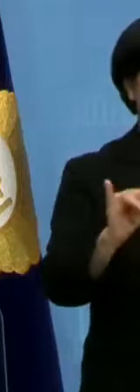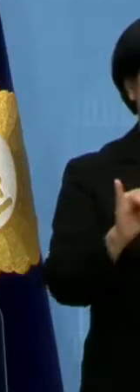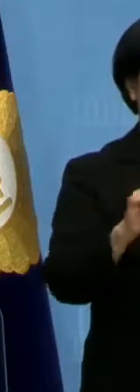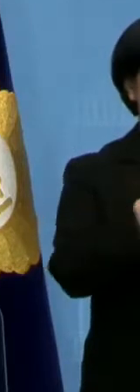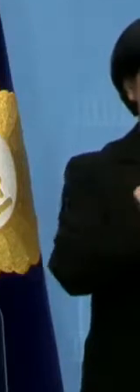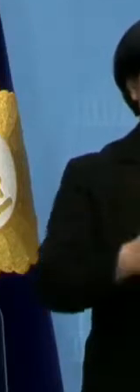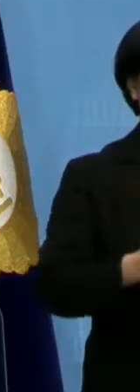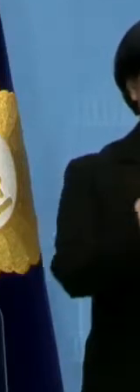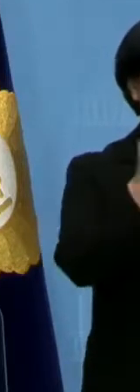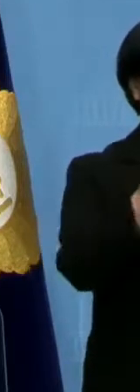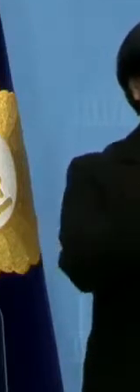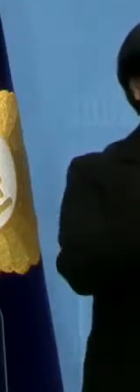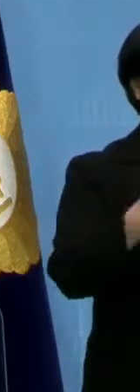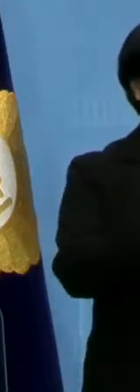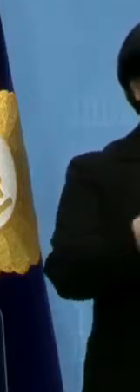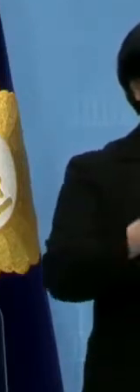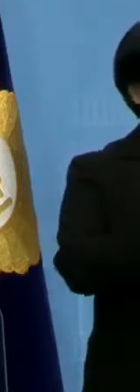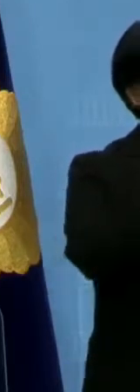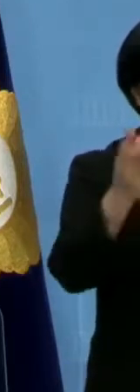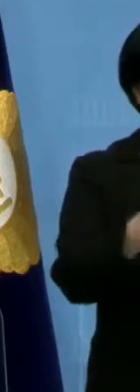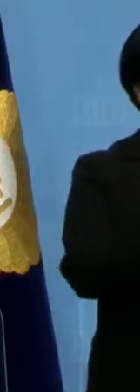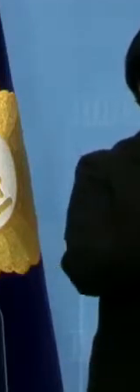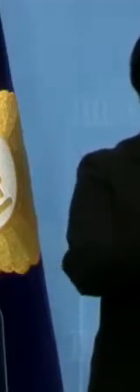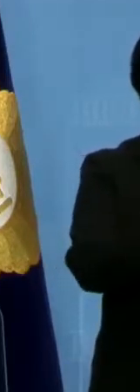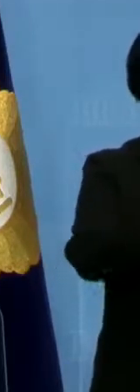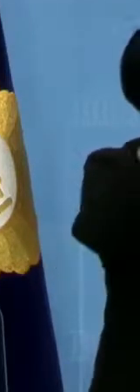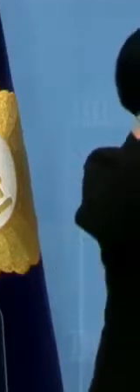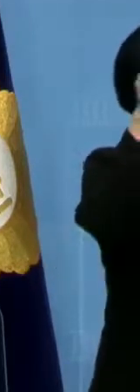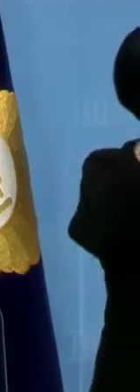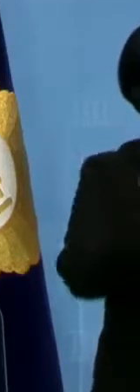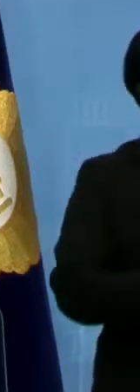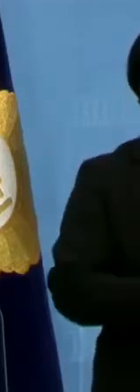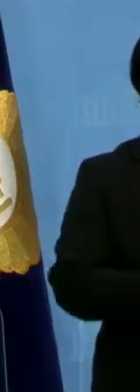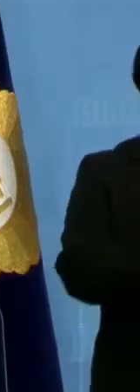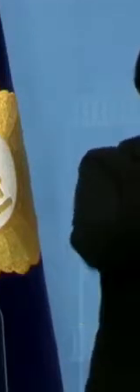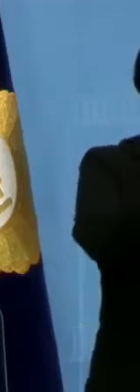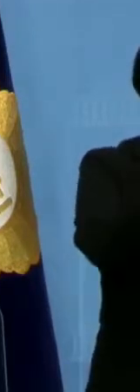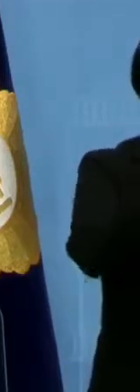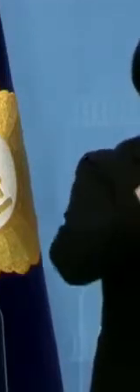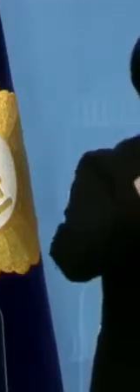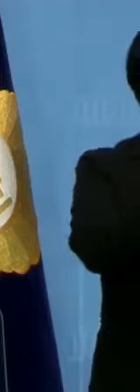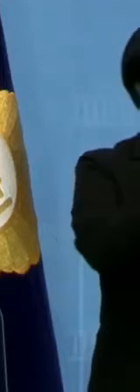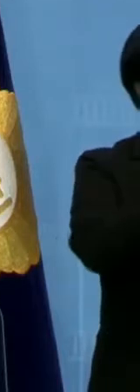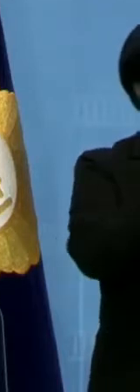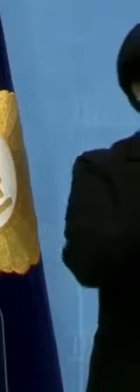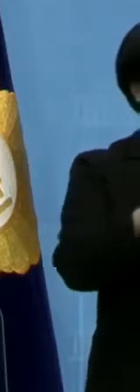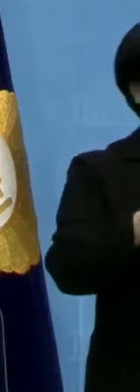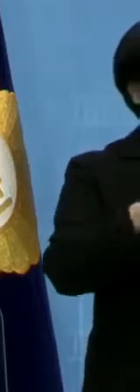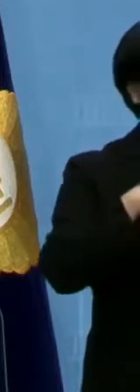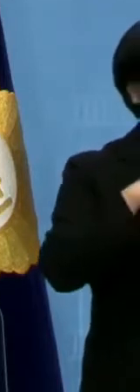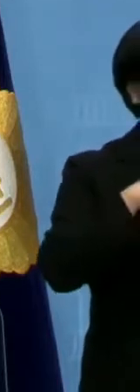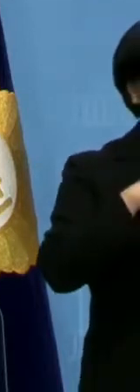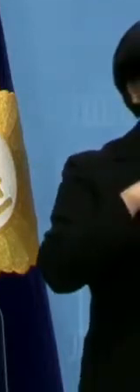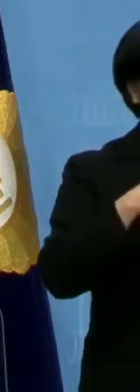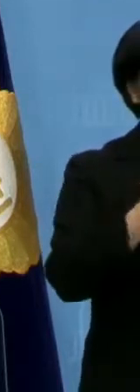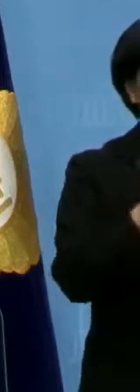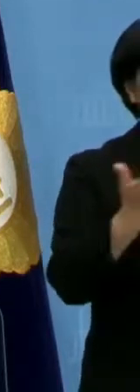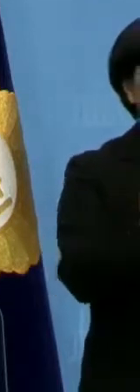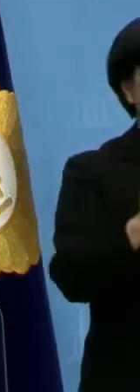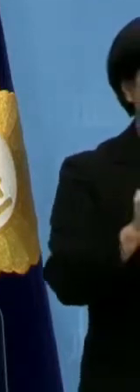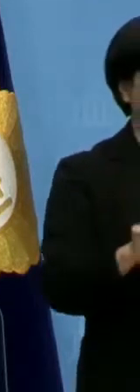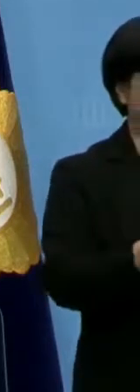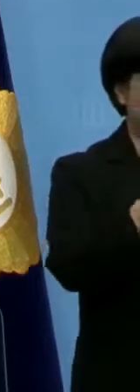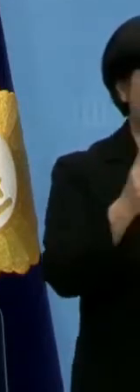희생되고 대테러 장비를 동원한 경찰의 과잉 진압은 지독한 트라우마로 남아 노동자의